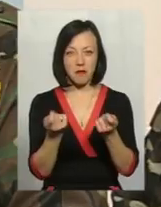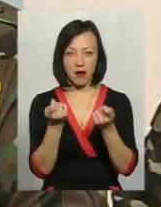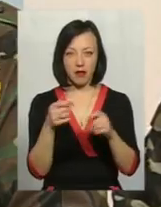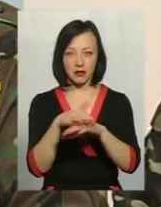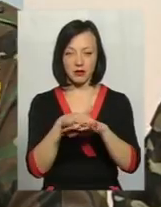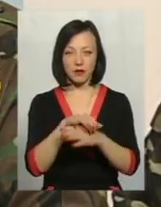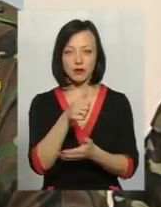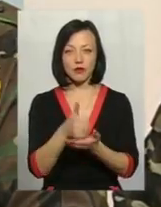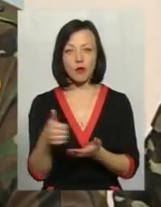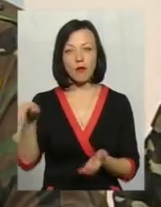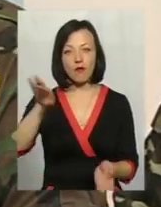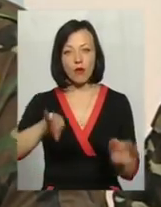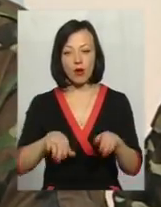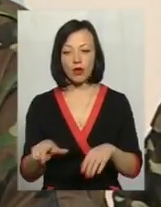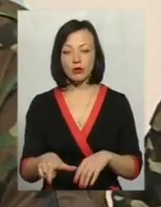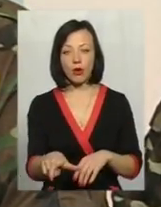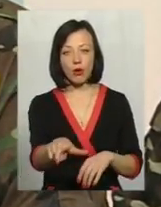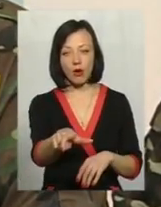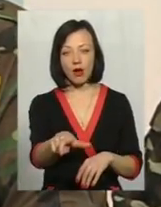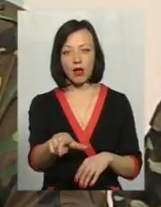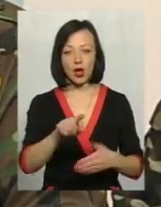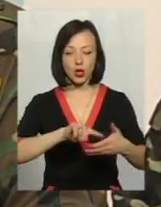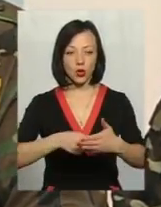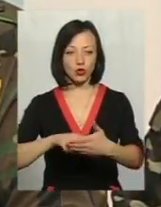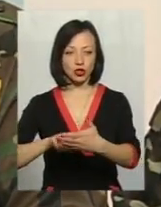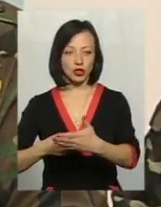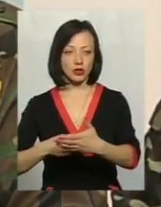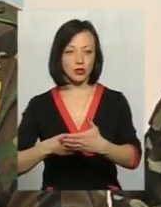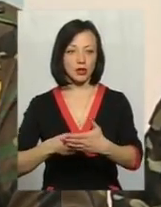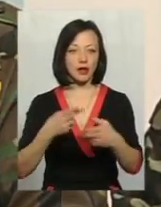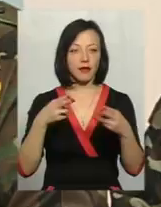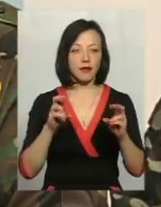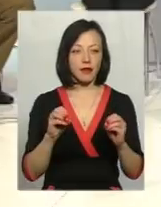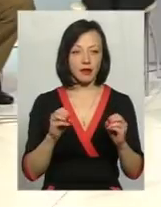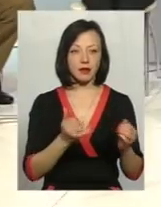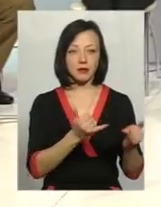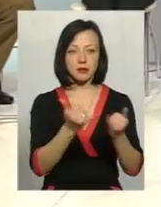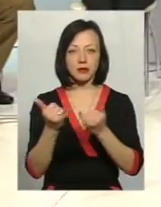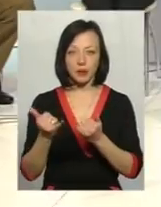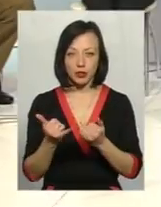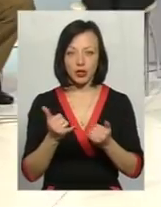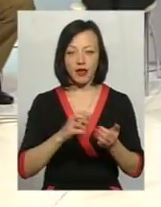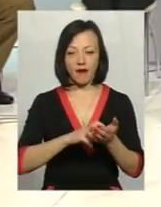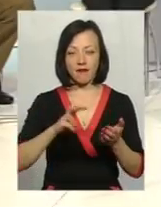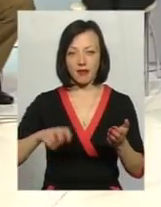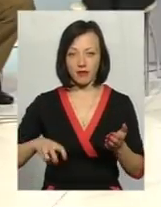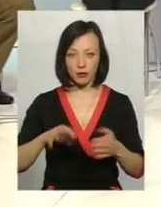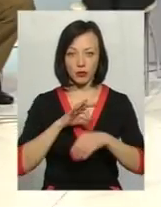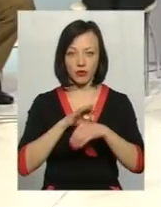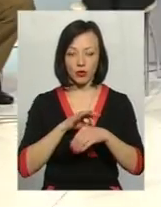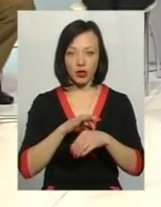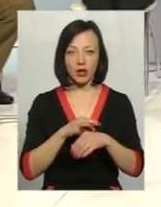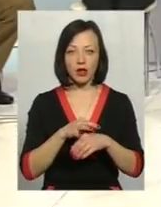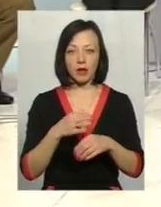в основному в горах, дороги, гори, точки, де обезпечення вивода проводили, виходили,